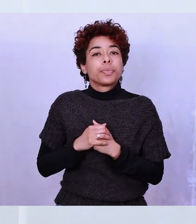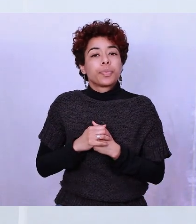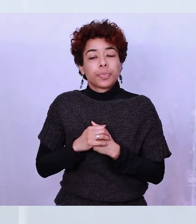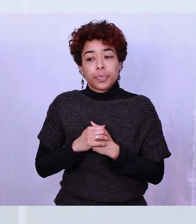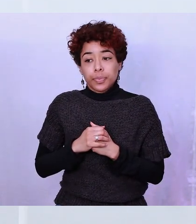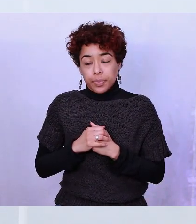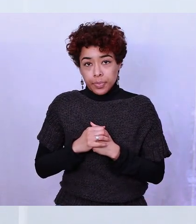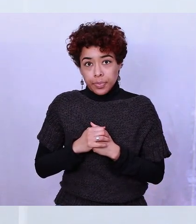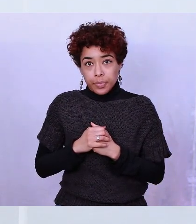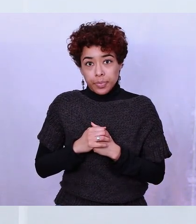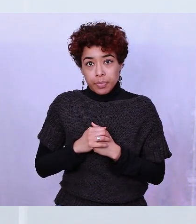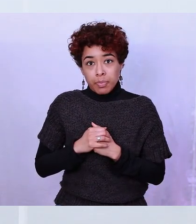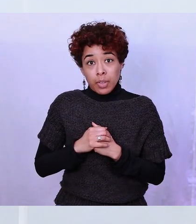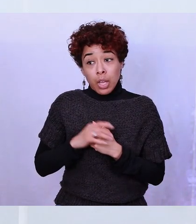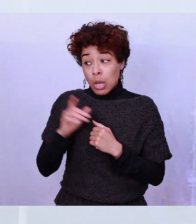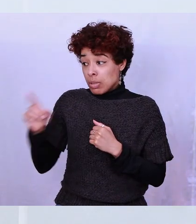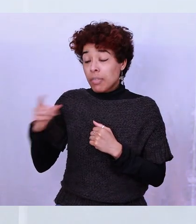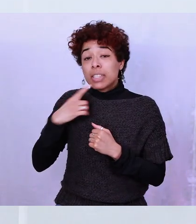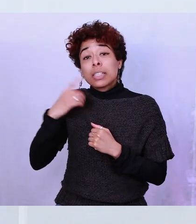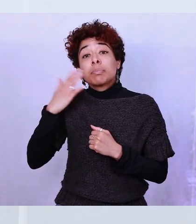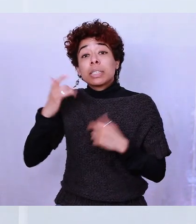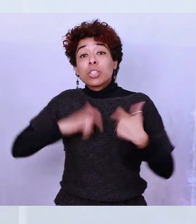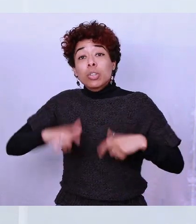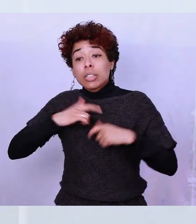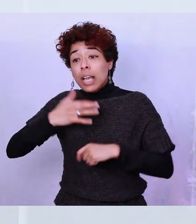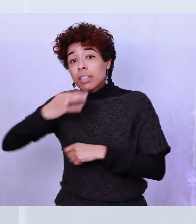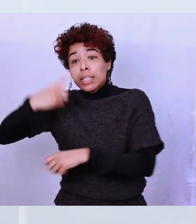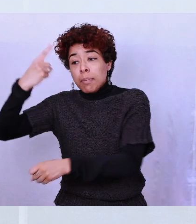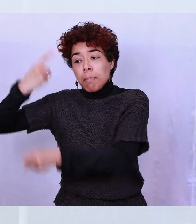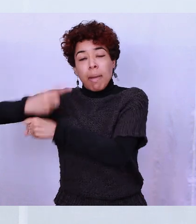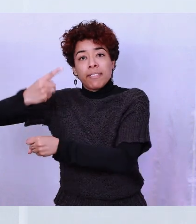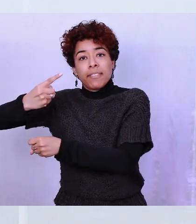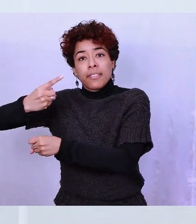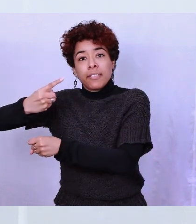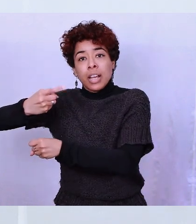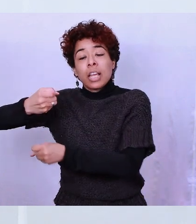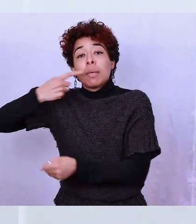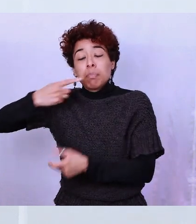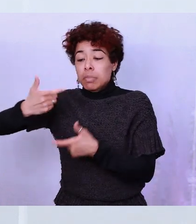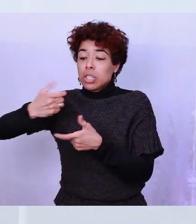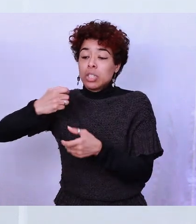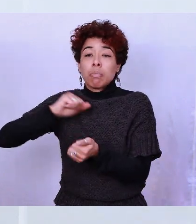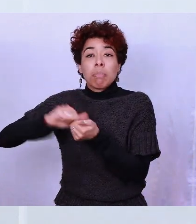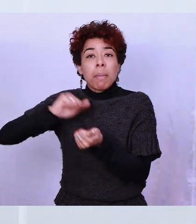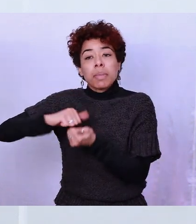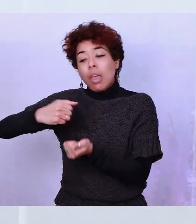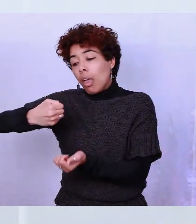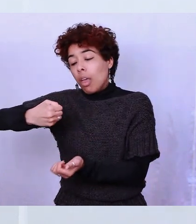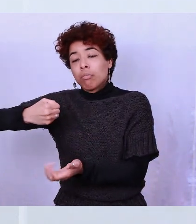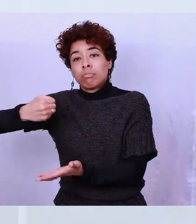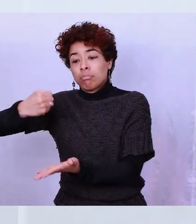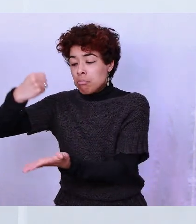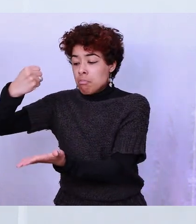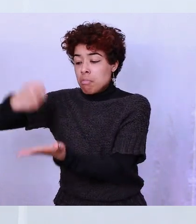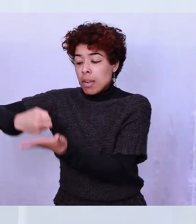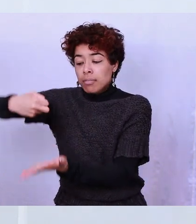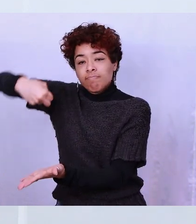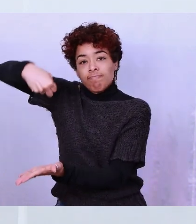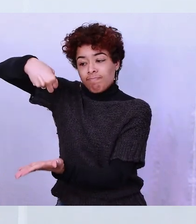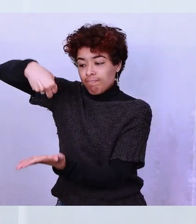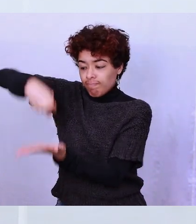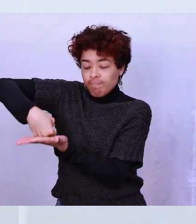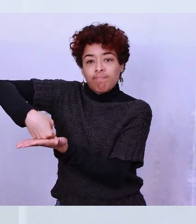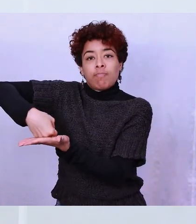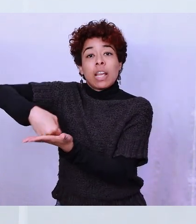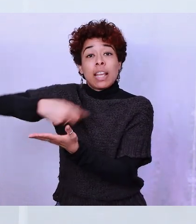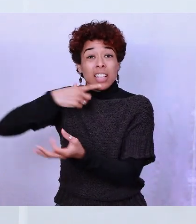pouvait aller contre l'ordre de Joseph. Quand sa bague, il l'appliquait sur un document officiel, c'était un cachet du roi